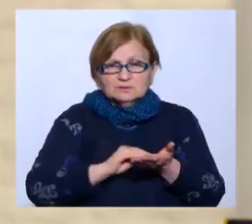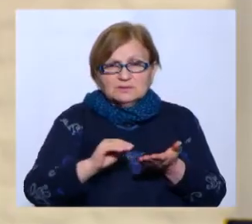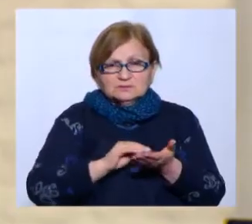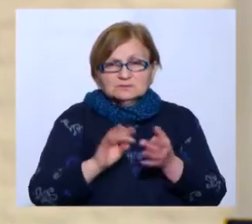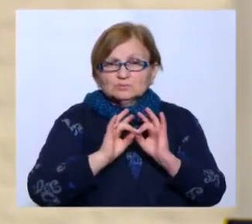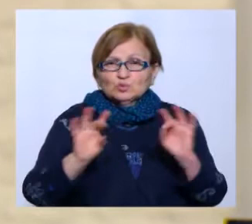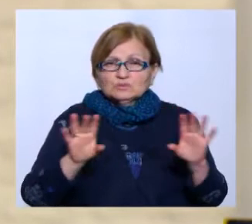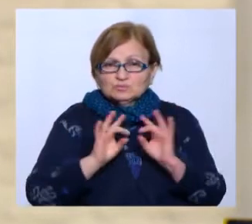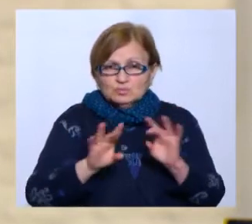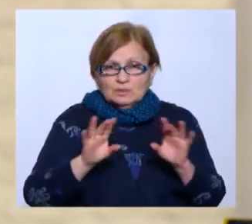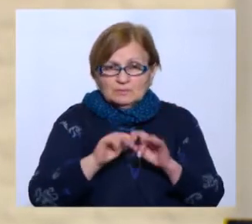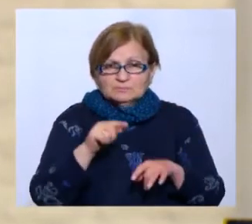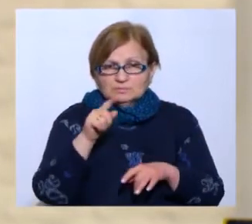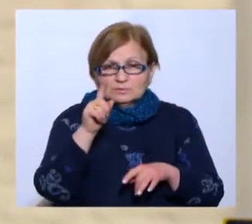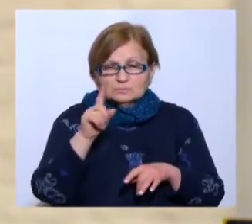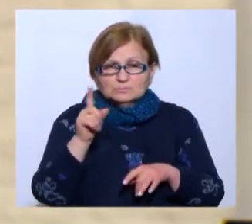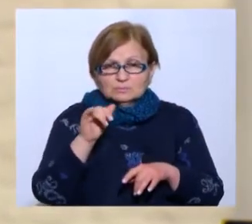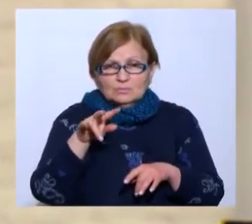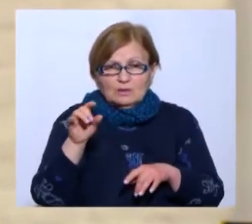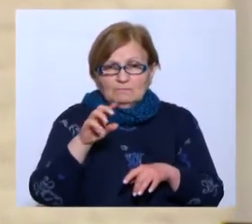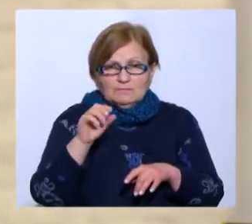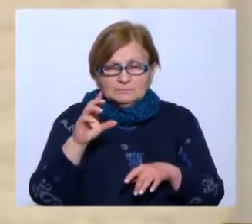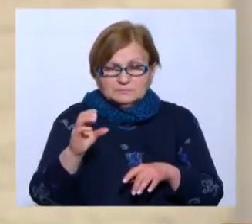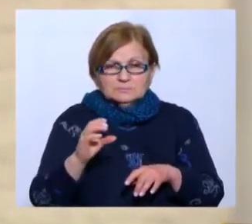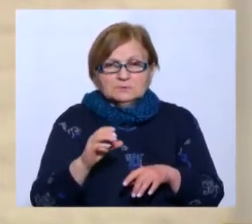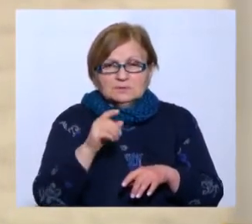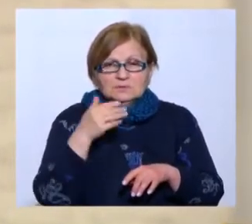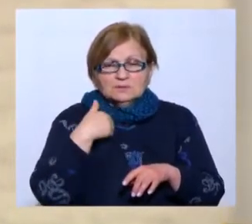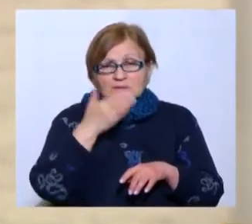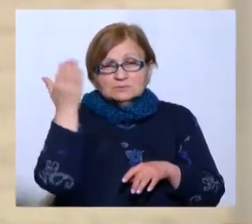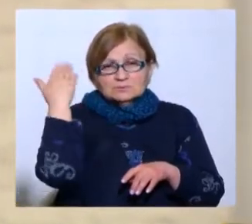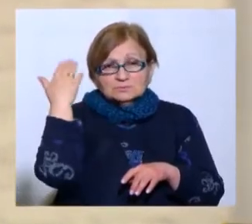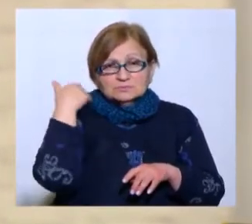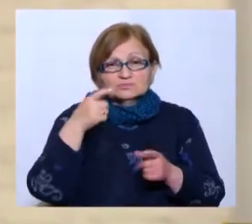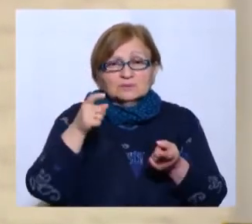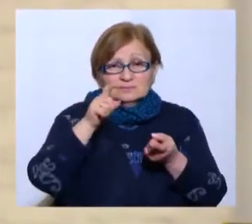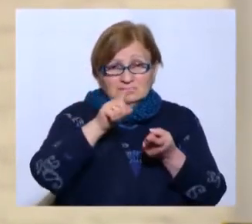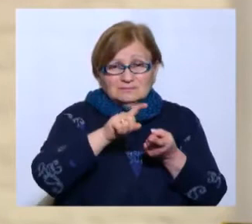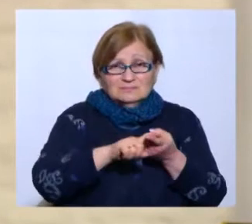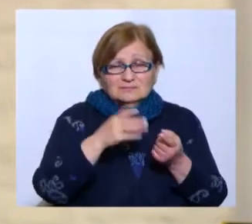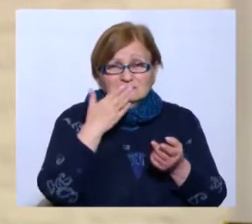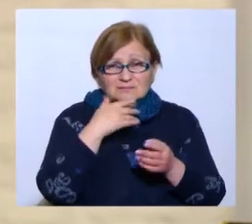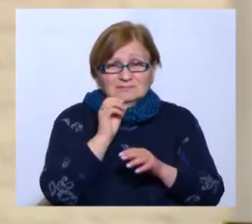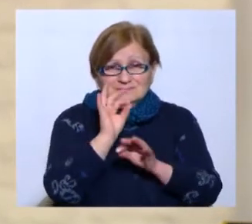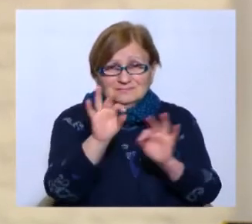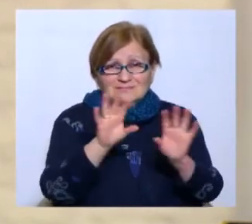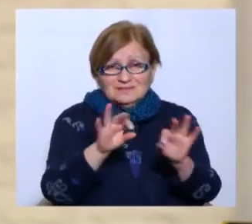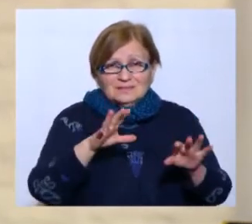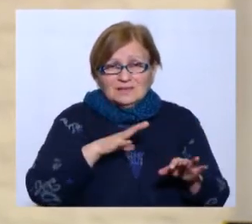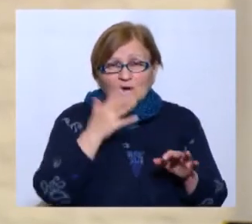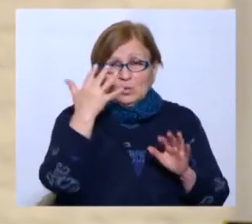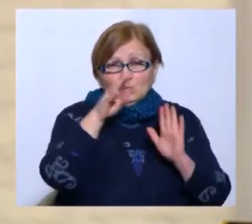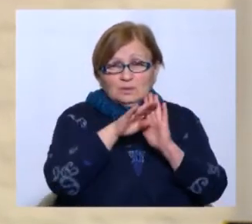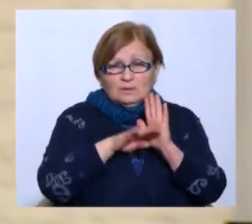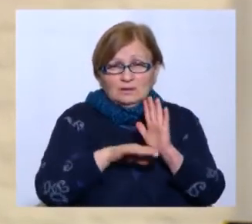თხზულებებს. ჩვენი წინაგადაცემა ეხებოდა ხუთ არგუმენტირებულ ესეს. მომავალ